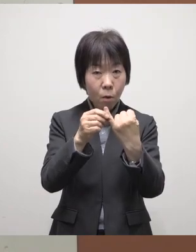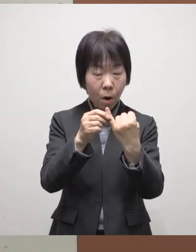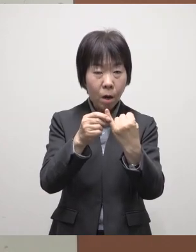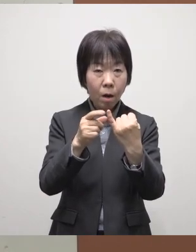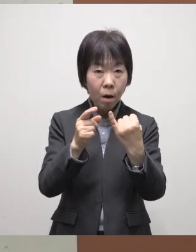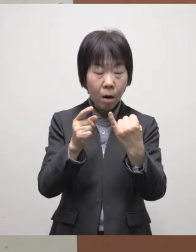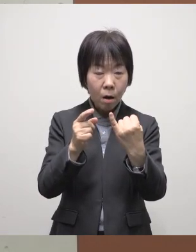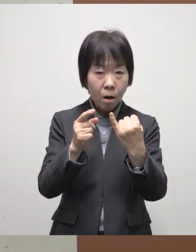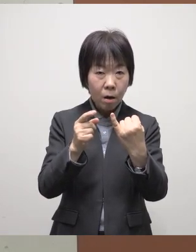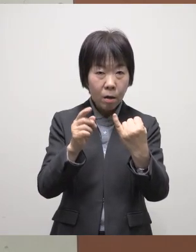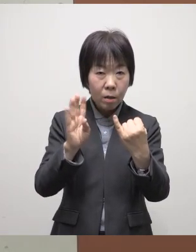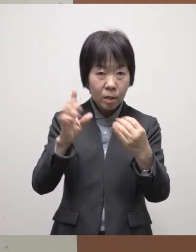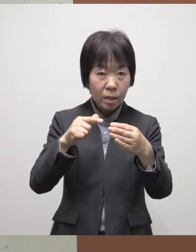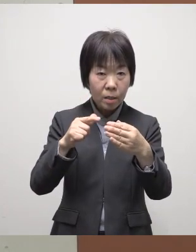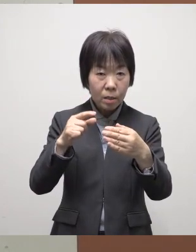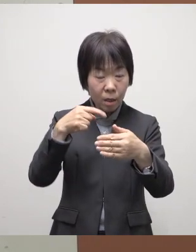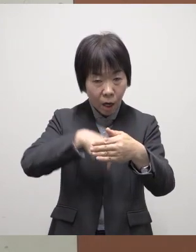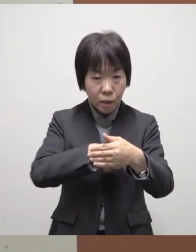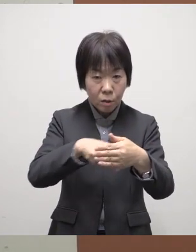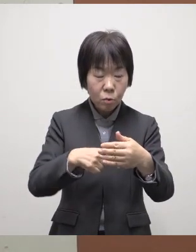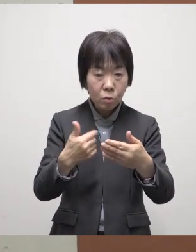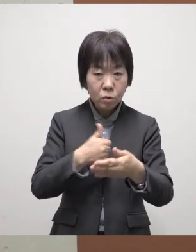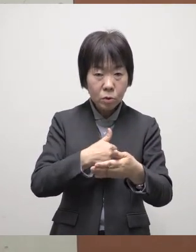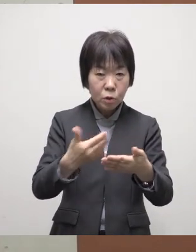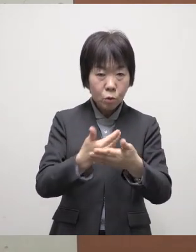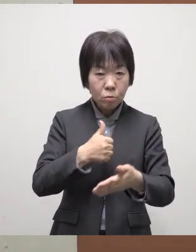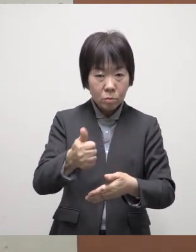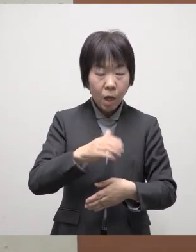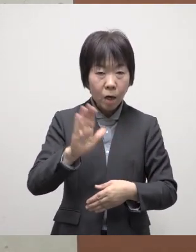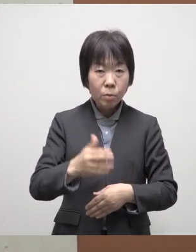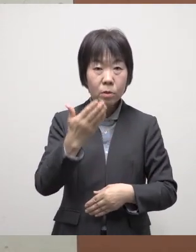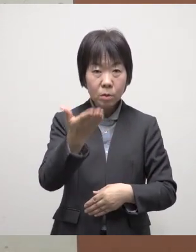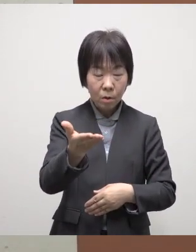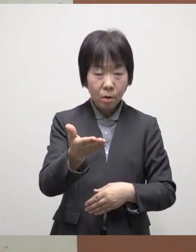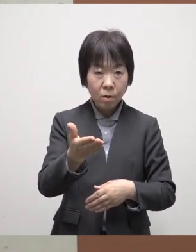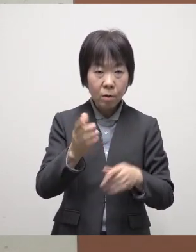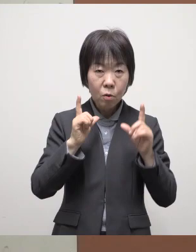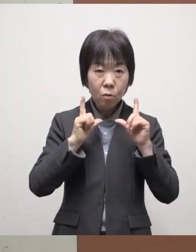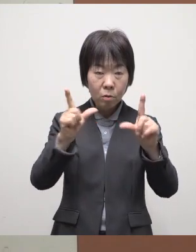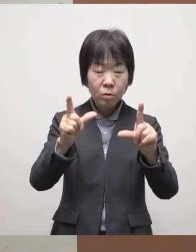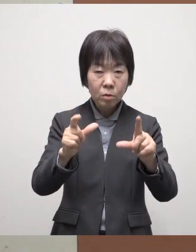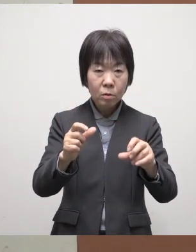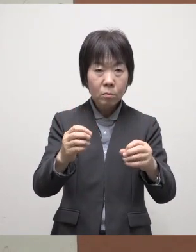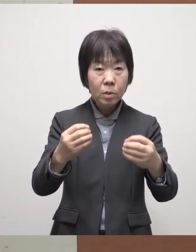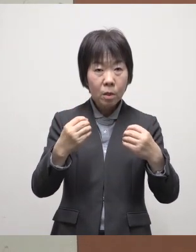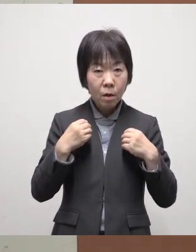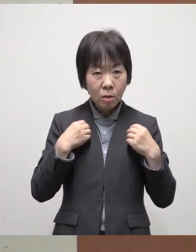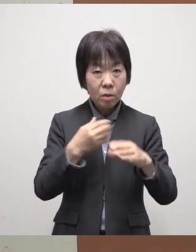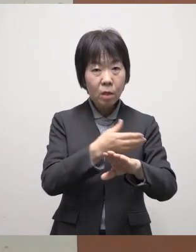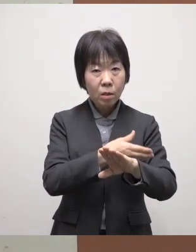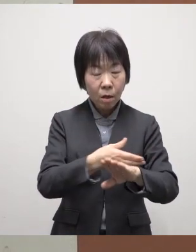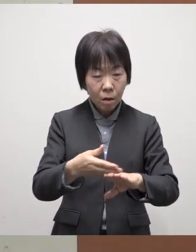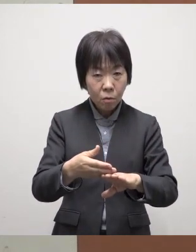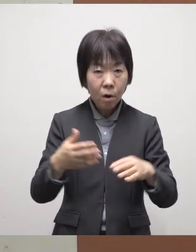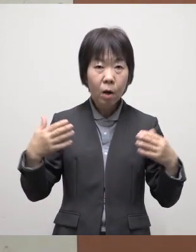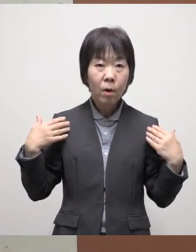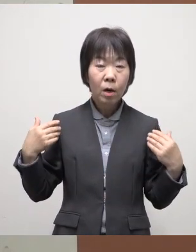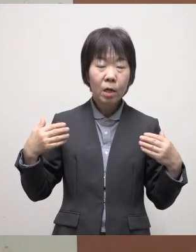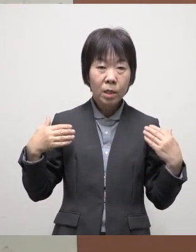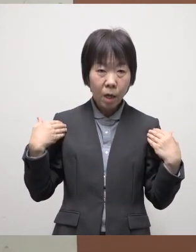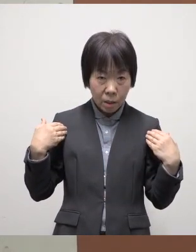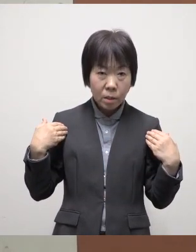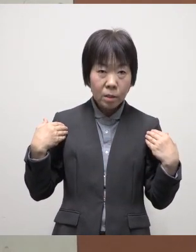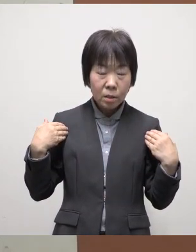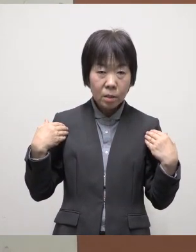ですけど圏外にお勤めということまずですね感染経路が明らかでない